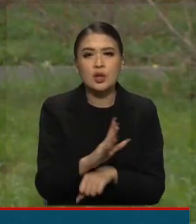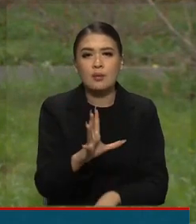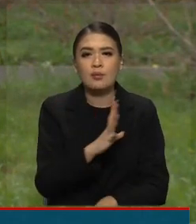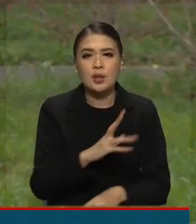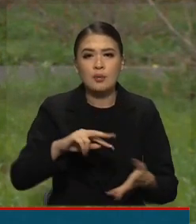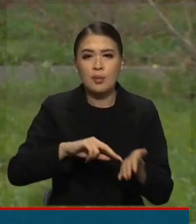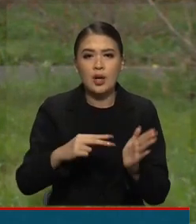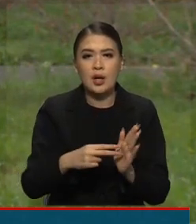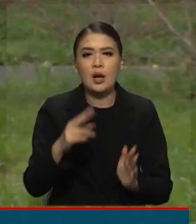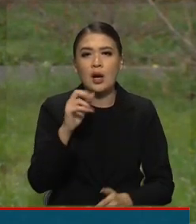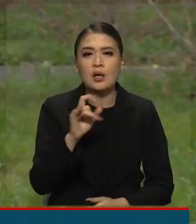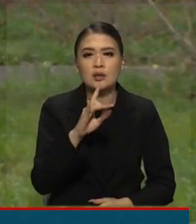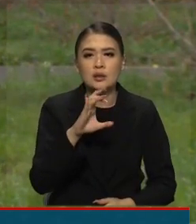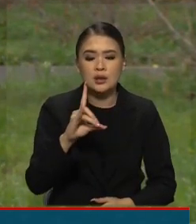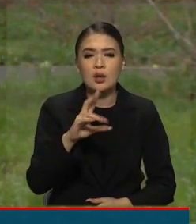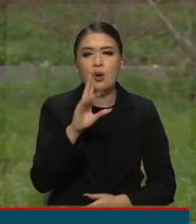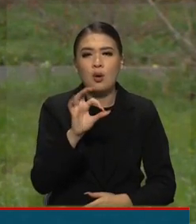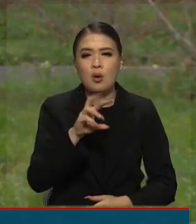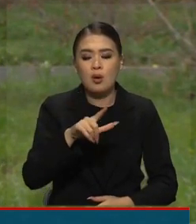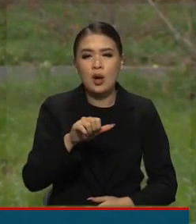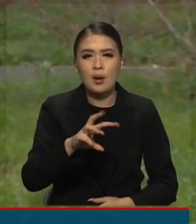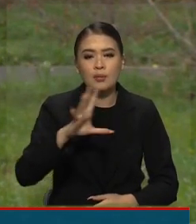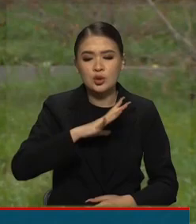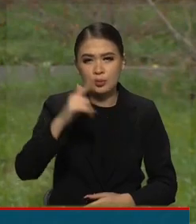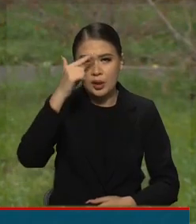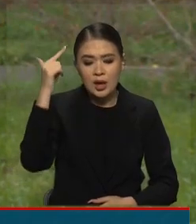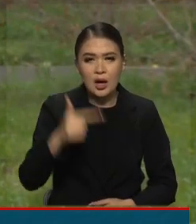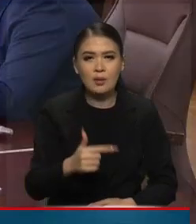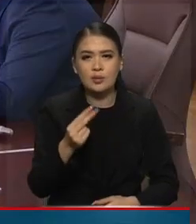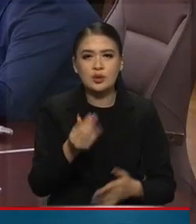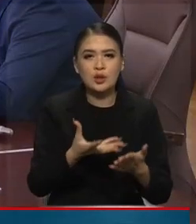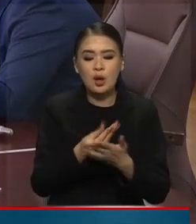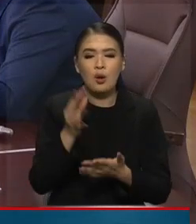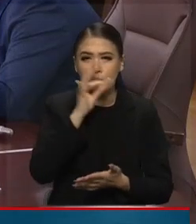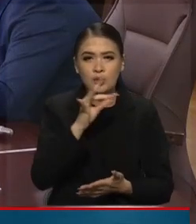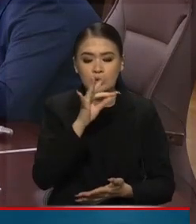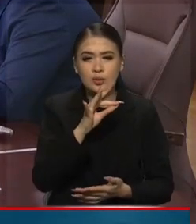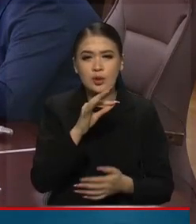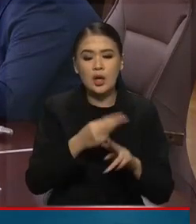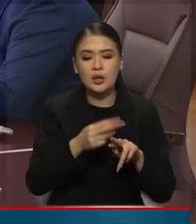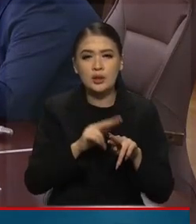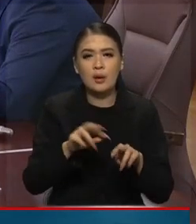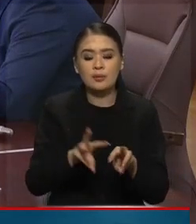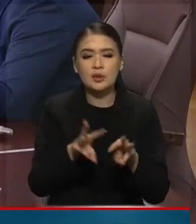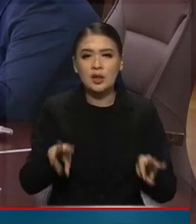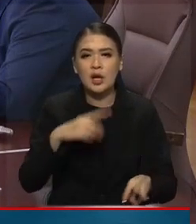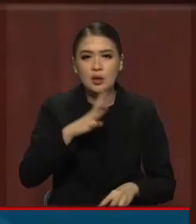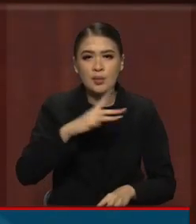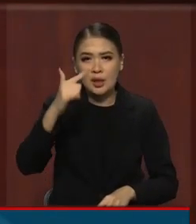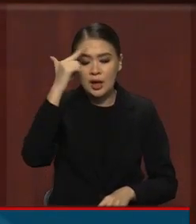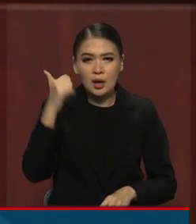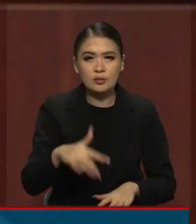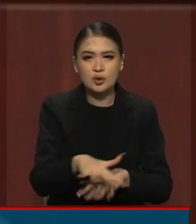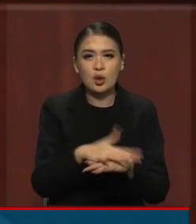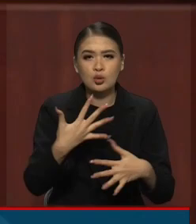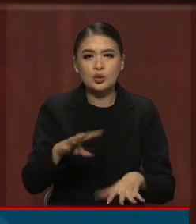проект «Карасыскохам». Он направлен на повышение финансовой грамотности населения. По словам премьер-министра, основам финансовой грамотности уже